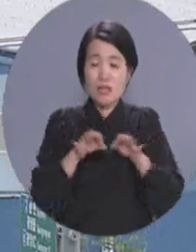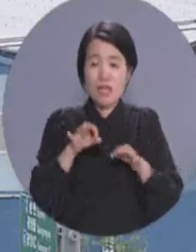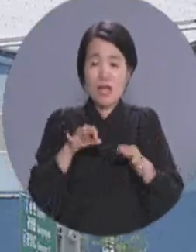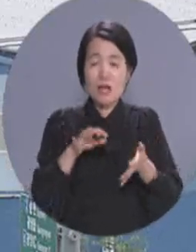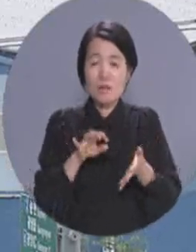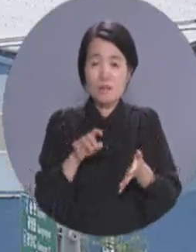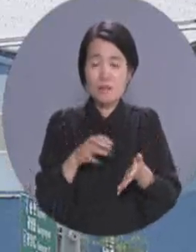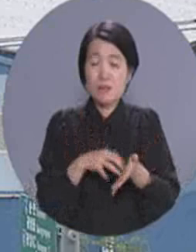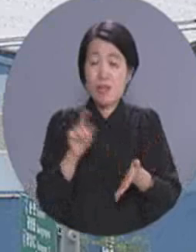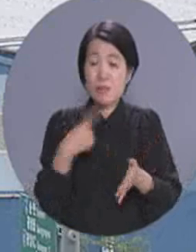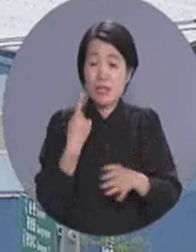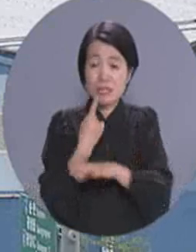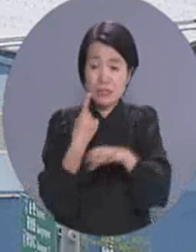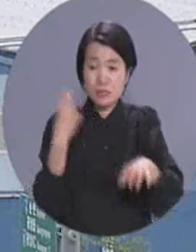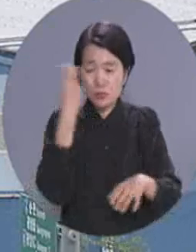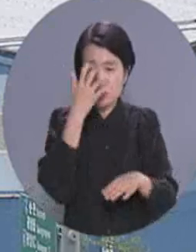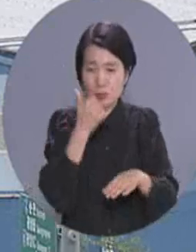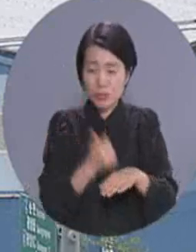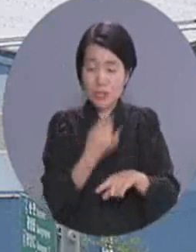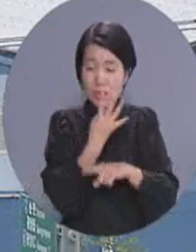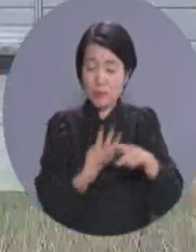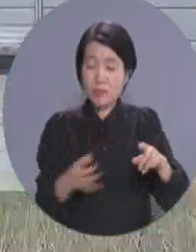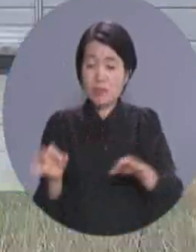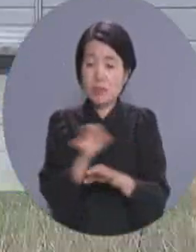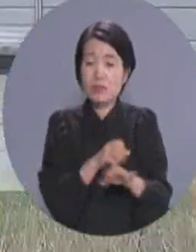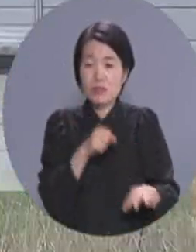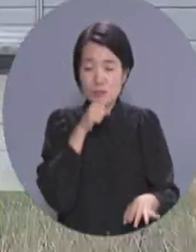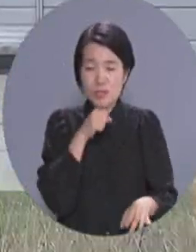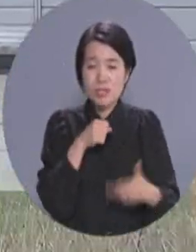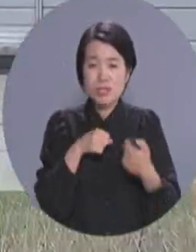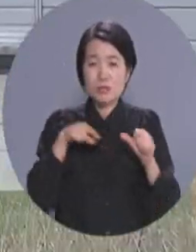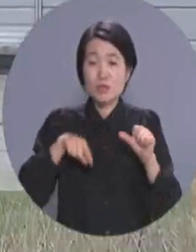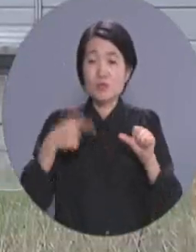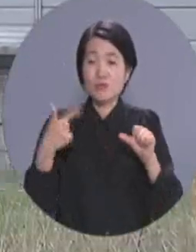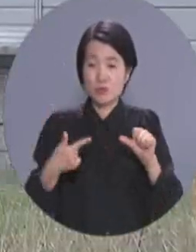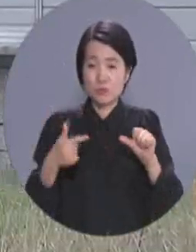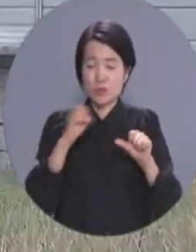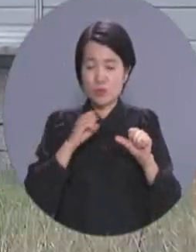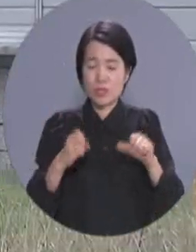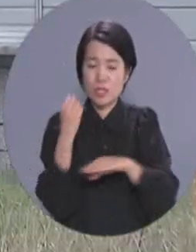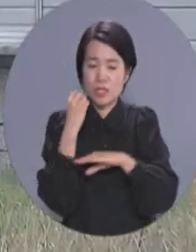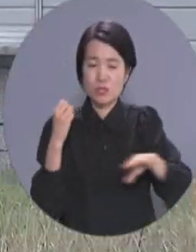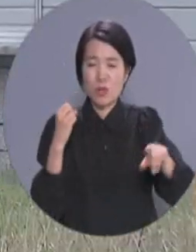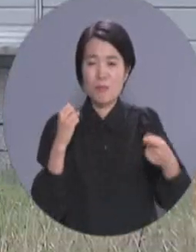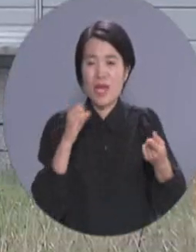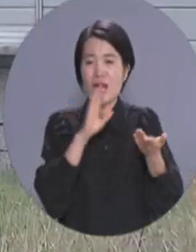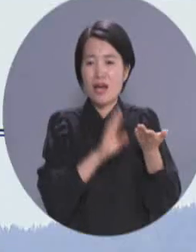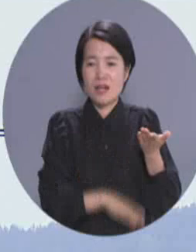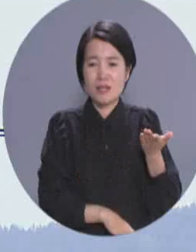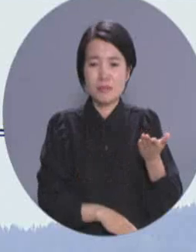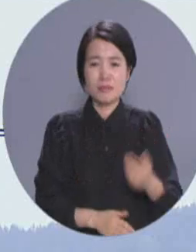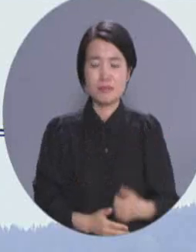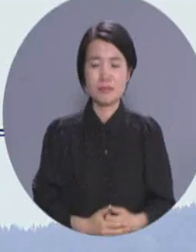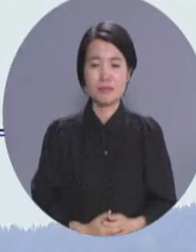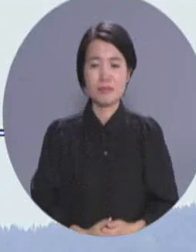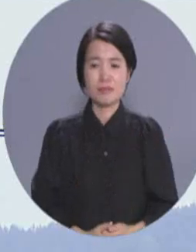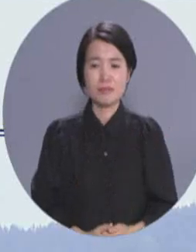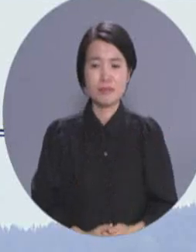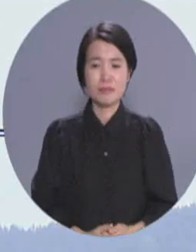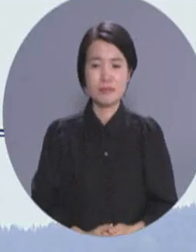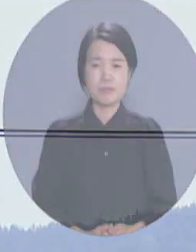벌인 결과 4분기 기업경기 전망지수는 75.6으로 기준치인 100을 크게 밑돌았습니다